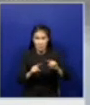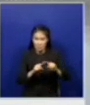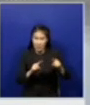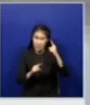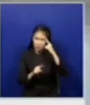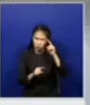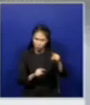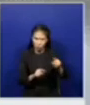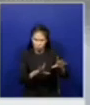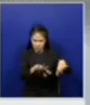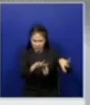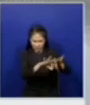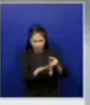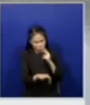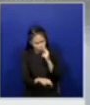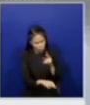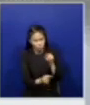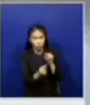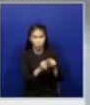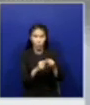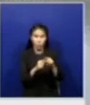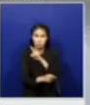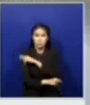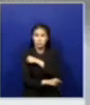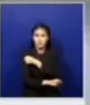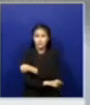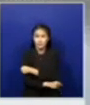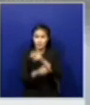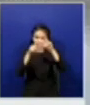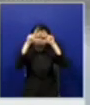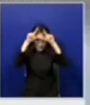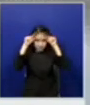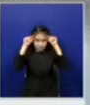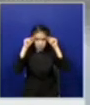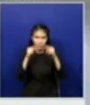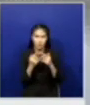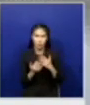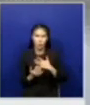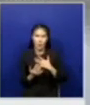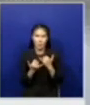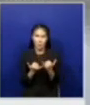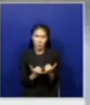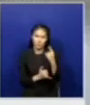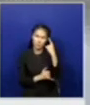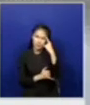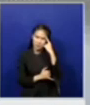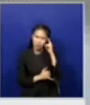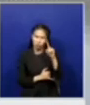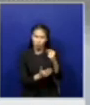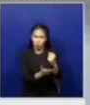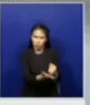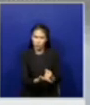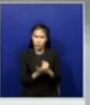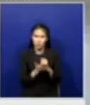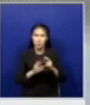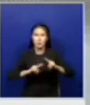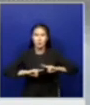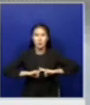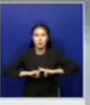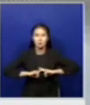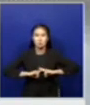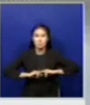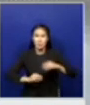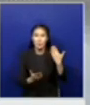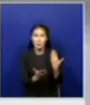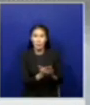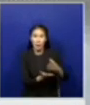ความสำคัญกับแพทย์พยาบาลก่อนผมเห็นว่าเราต้องพึ่งตนเองงบประมาณใน